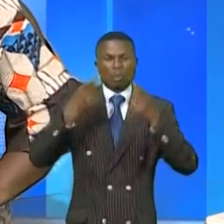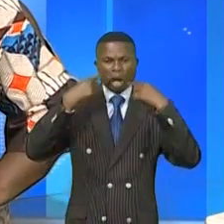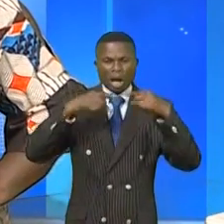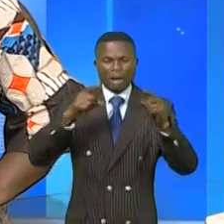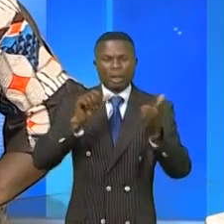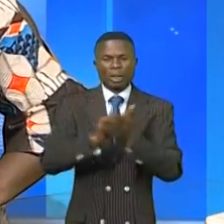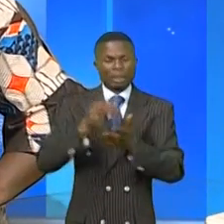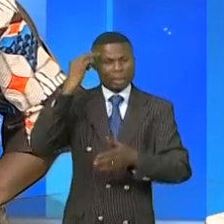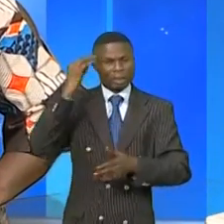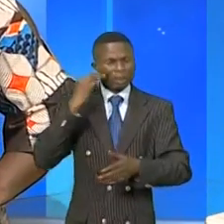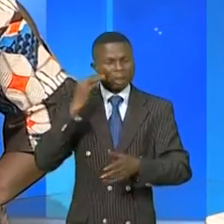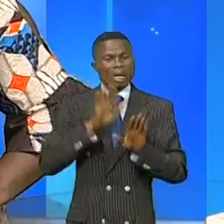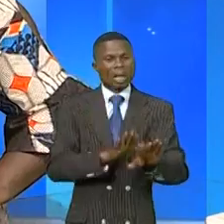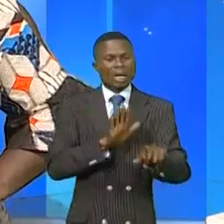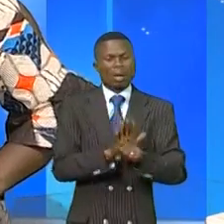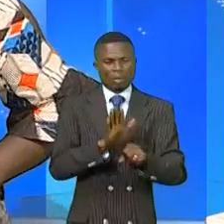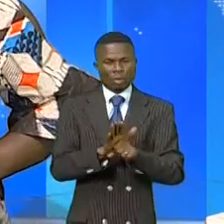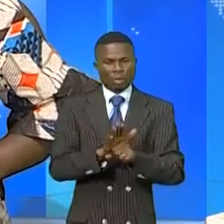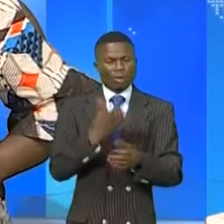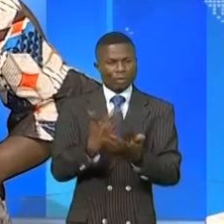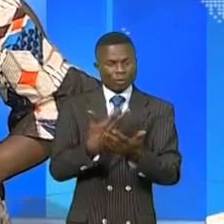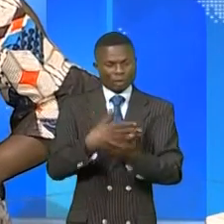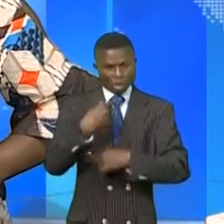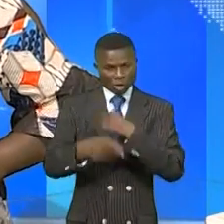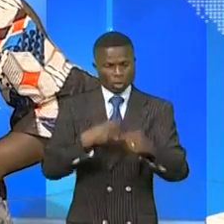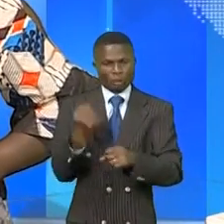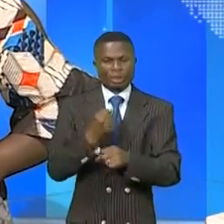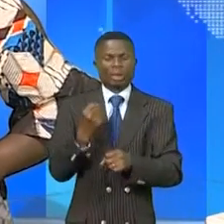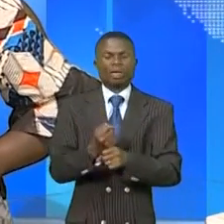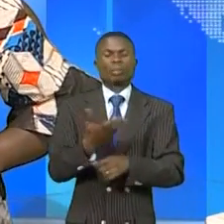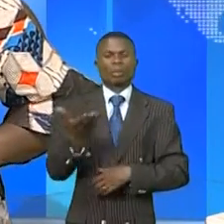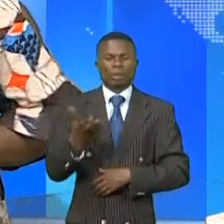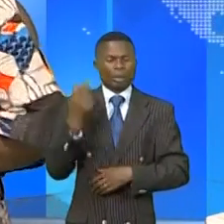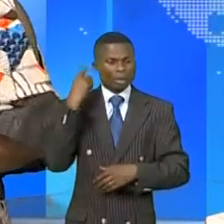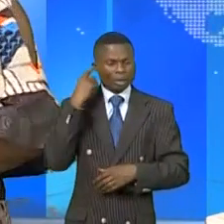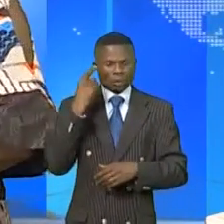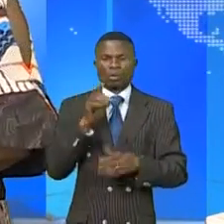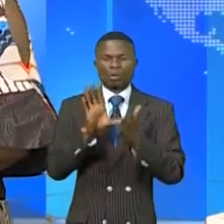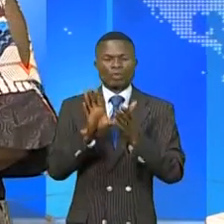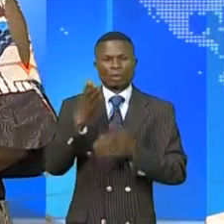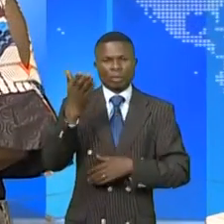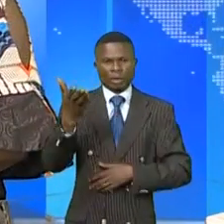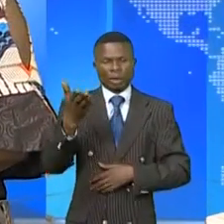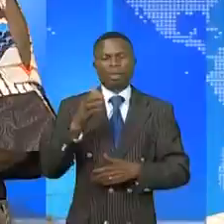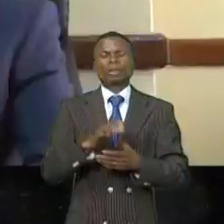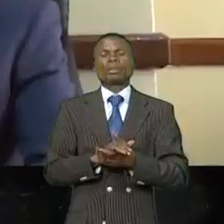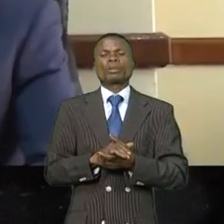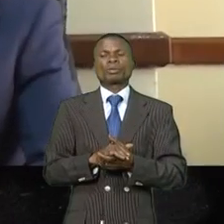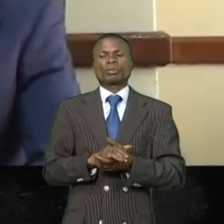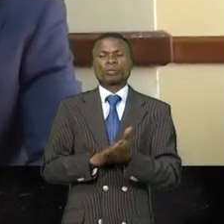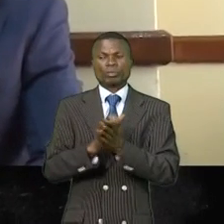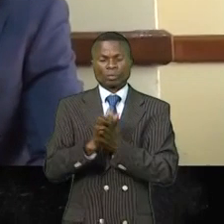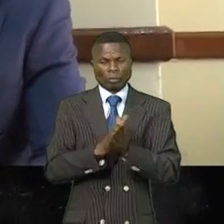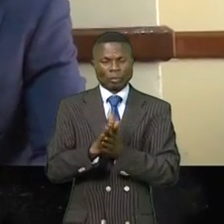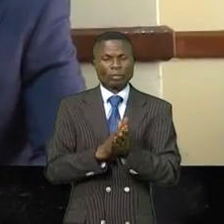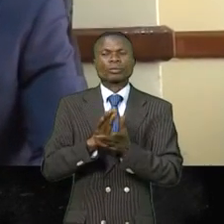les attentes sont nombreuses et il faudrait vite passer à leur réalisation. Écoutons quelques membres de l'Assemblée provinciale. Nous souhaitons que